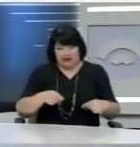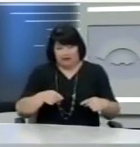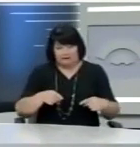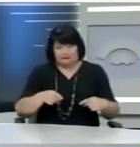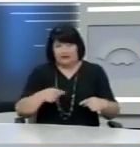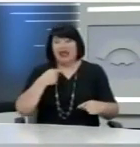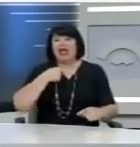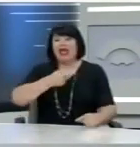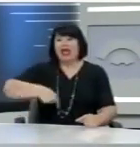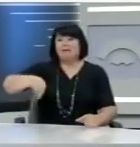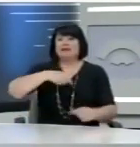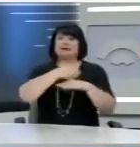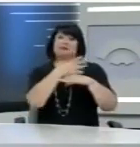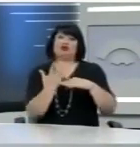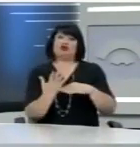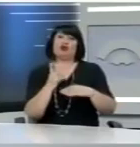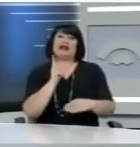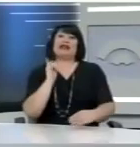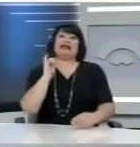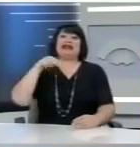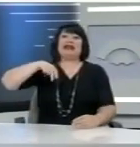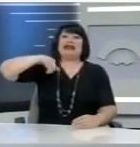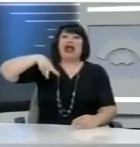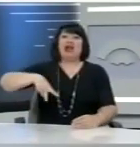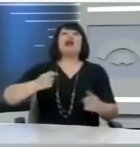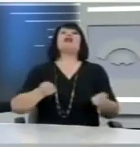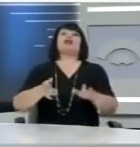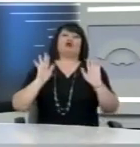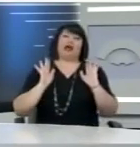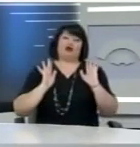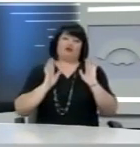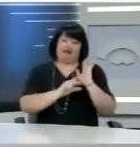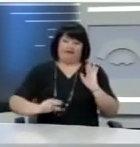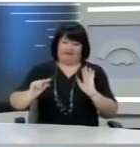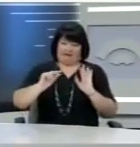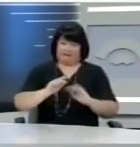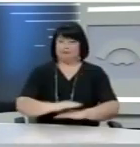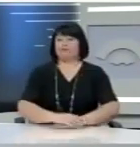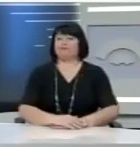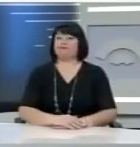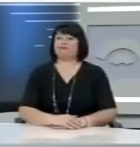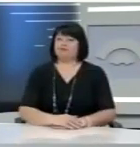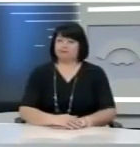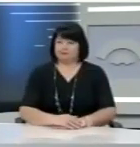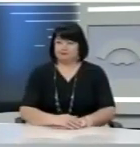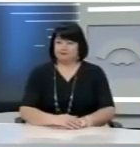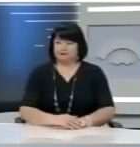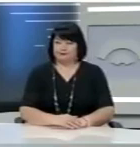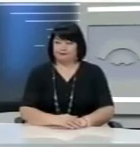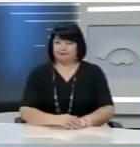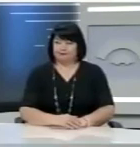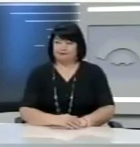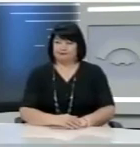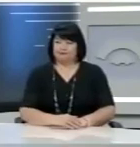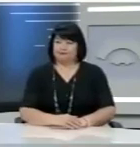άλλον. Εμείς ως ΠΑΣΟΚ και Κίνημα Αλλαγής δεν τα τηρούμε. Αντιθέτως, λέμε ότι η συμπεριφορά μας πρέπει